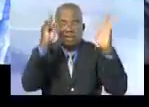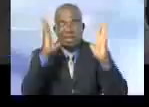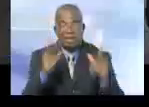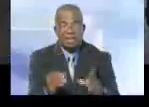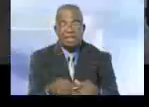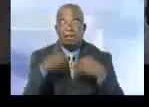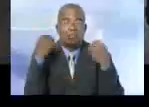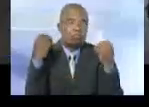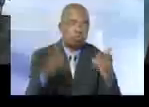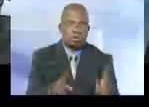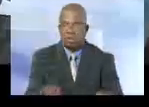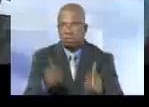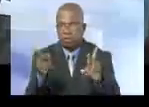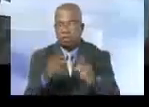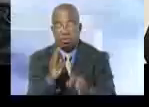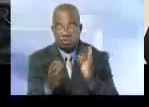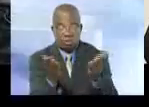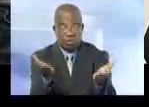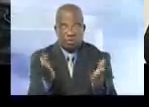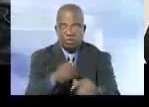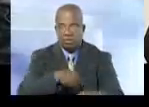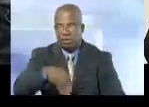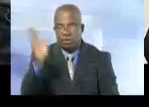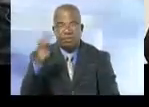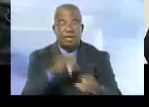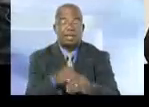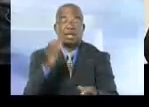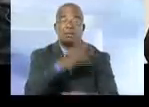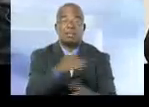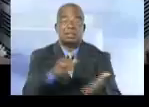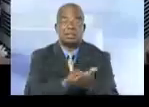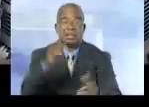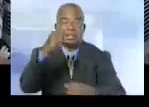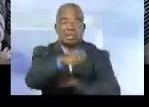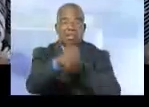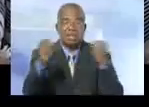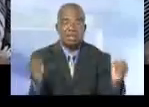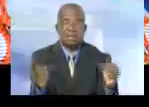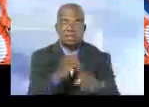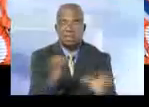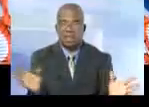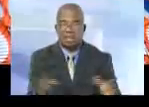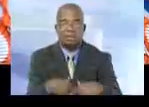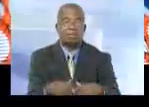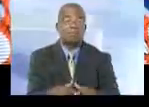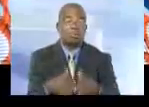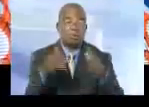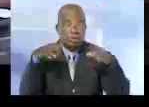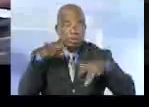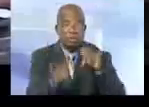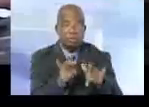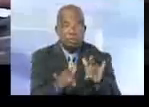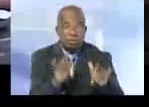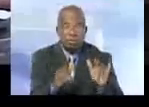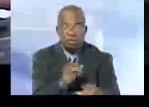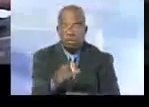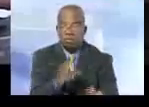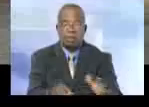ou administration. Pour le professeur Koné Thiemouman, véritable artisan de cette innovation, les avantages